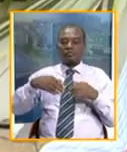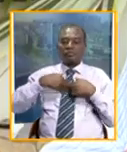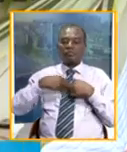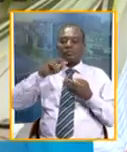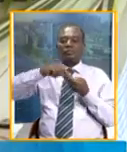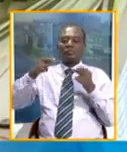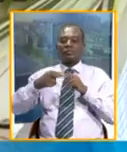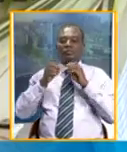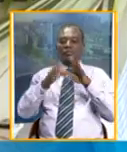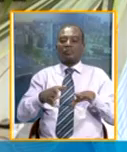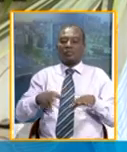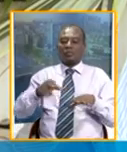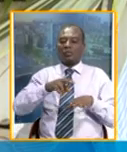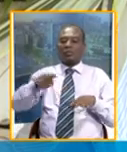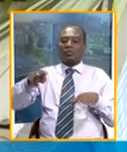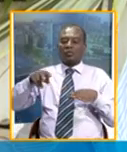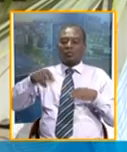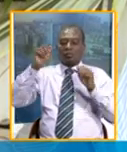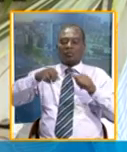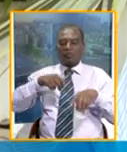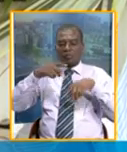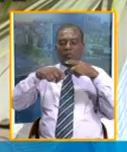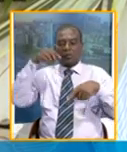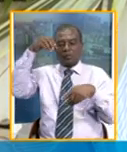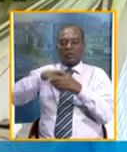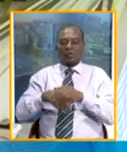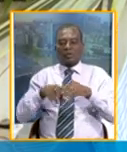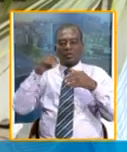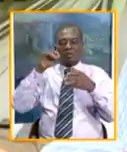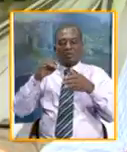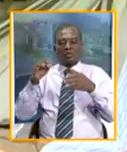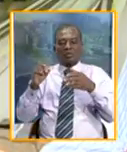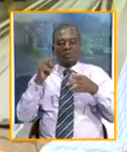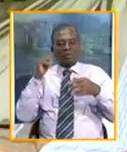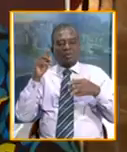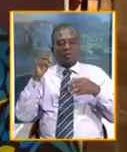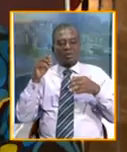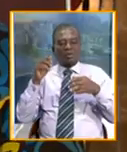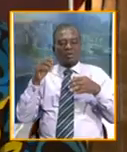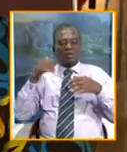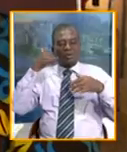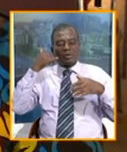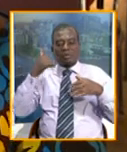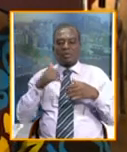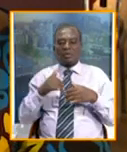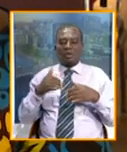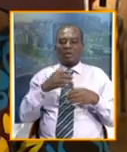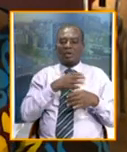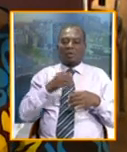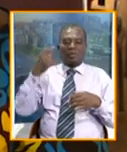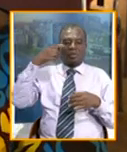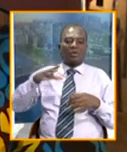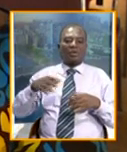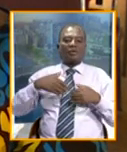vous pouvez vous rendre soit dans la corbeille du téléphone pour essayer de restaurer ces numéros-là. Pour ceux qui sont sur Android, téléchargez l'application